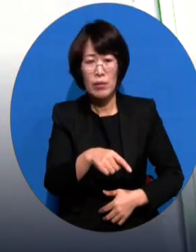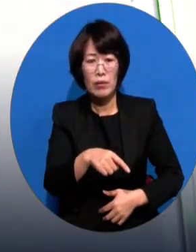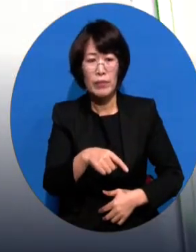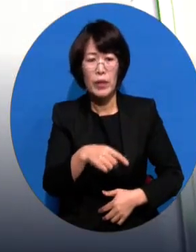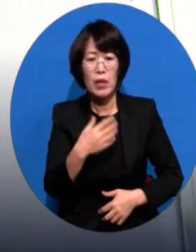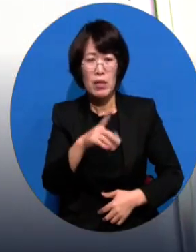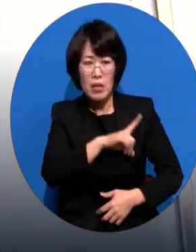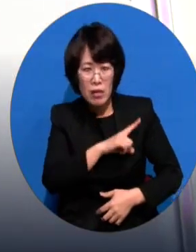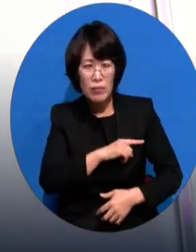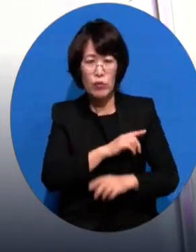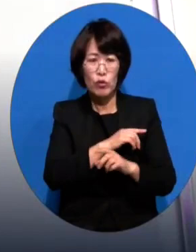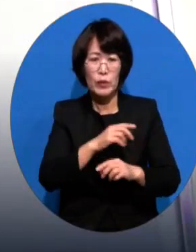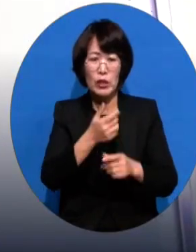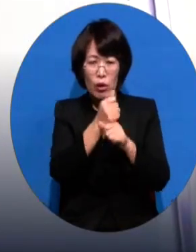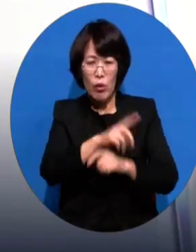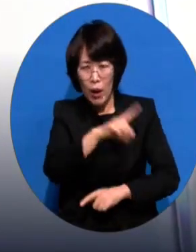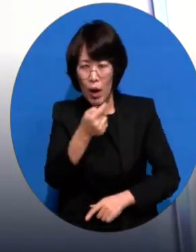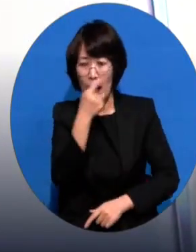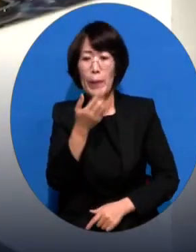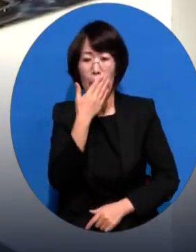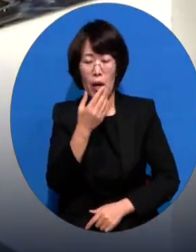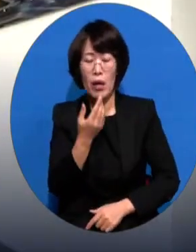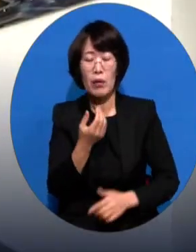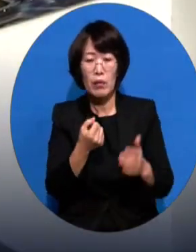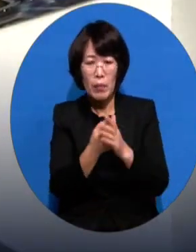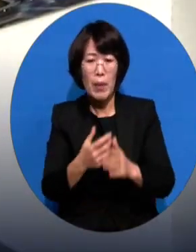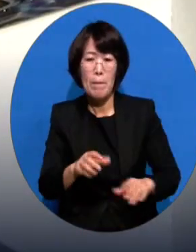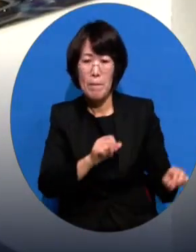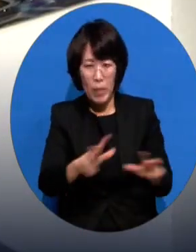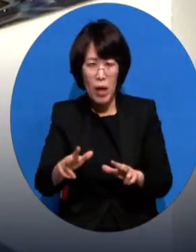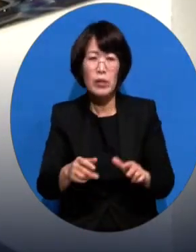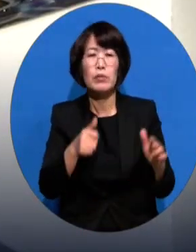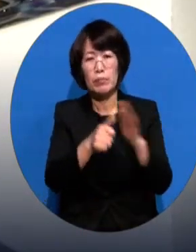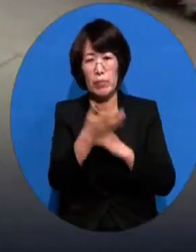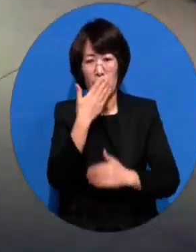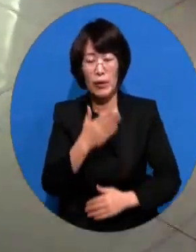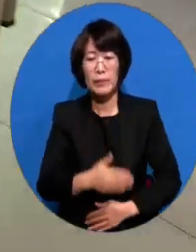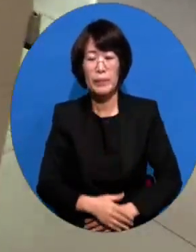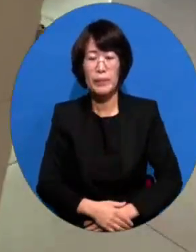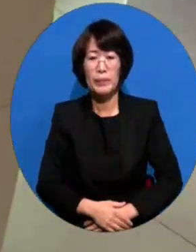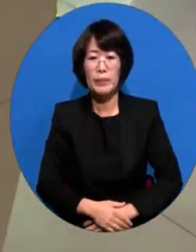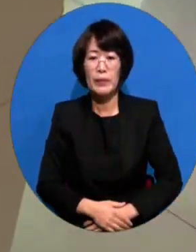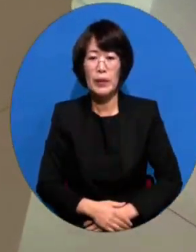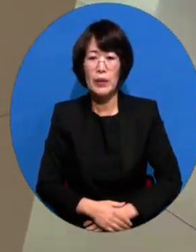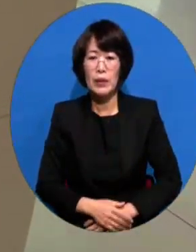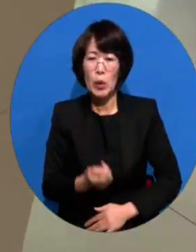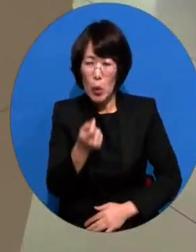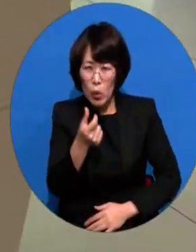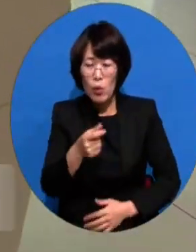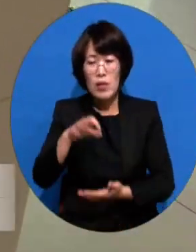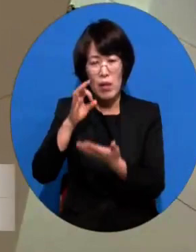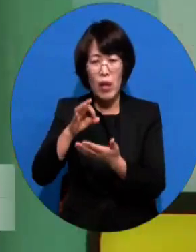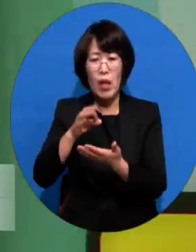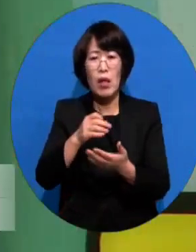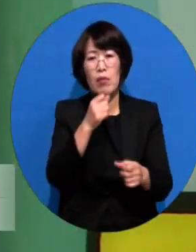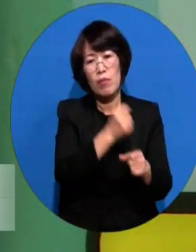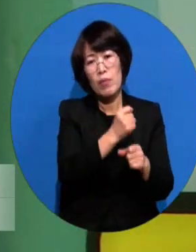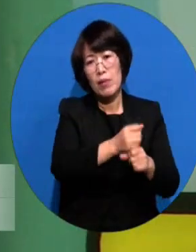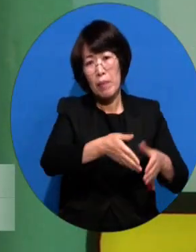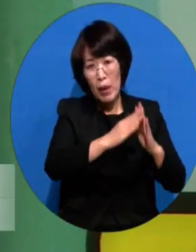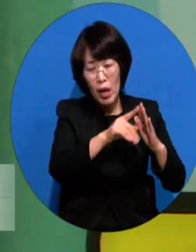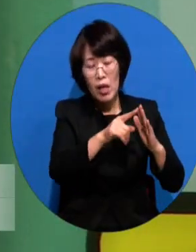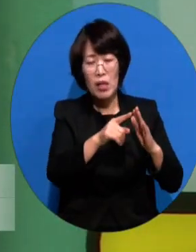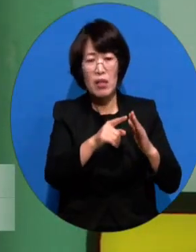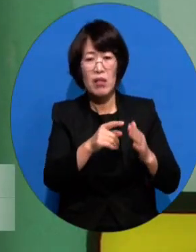있기 때문에 더불어서 우리 경찰도 또 범죄 발생했을 때 바로 근무할 수 있게끔. 소자본으로 창업한 업주들이 거액의